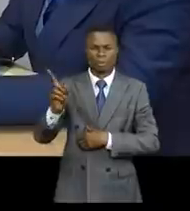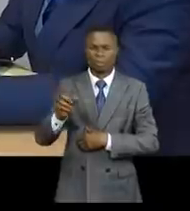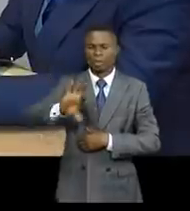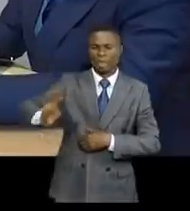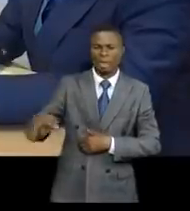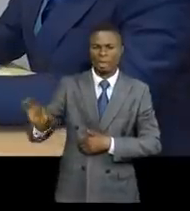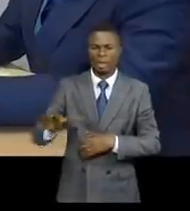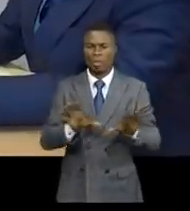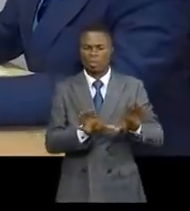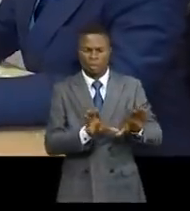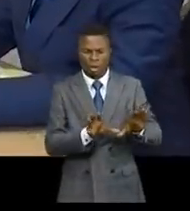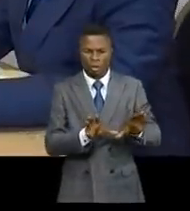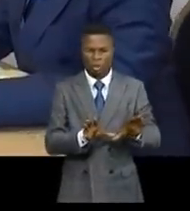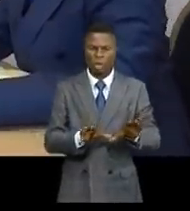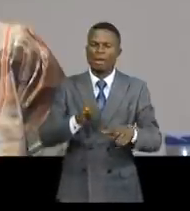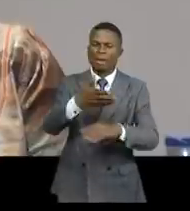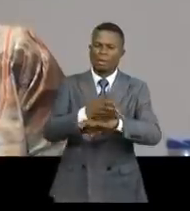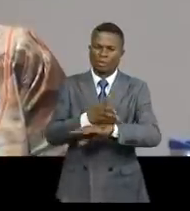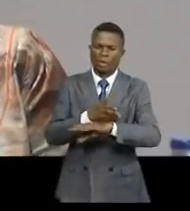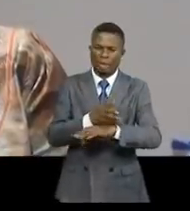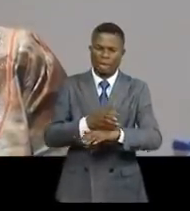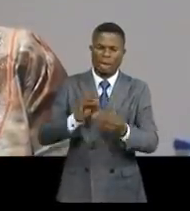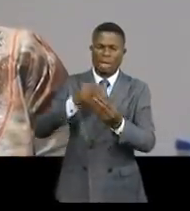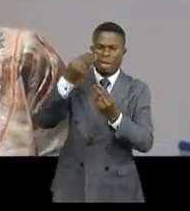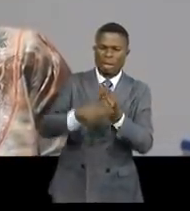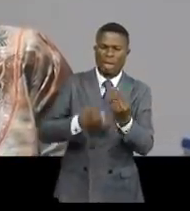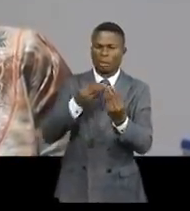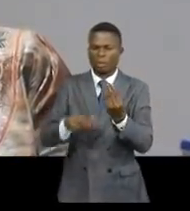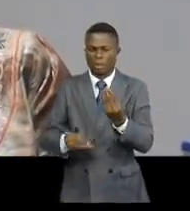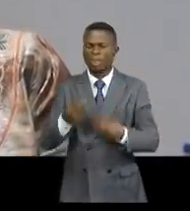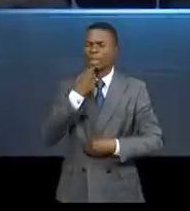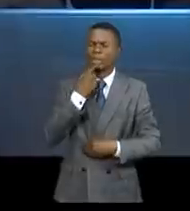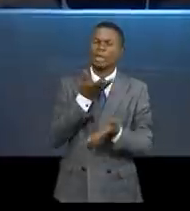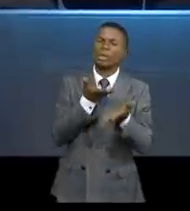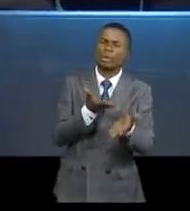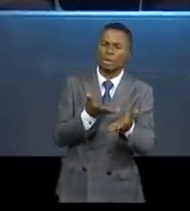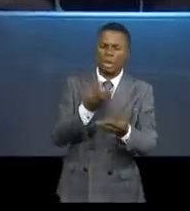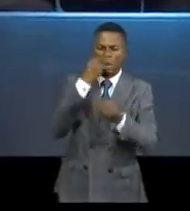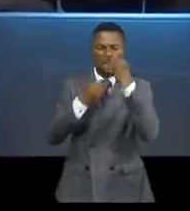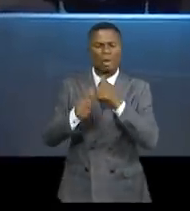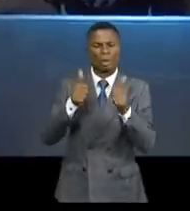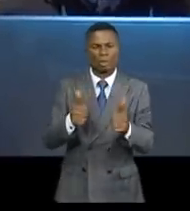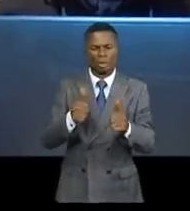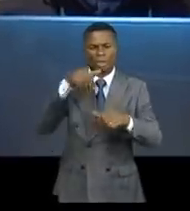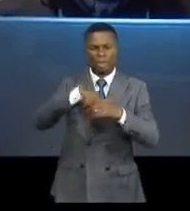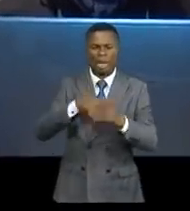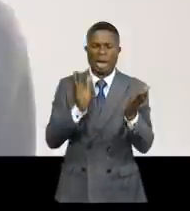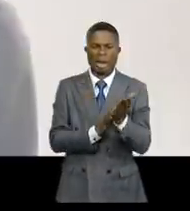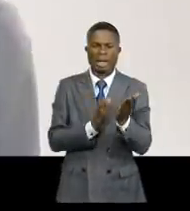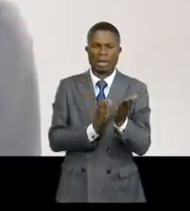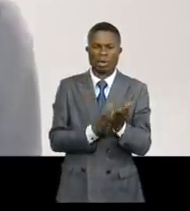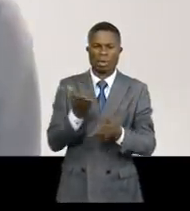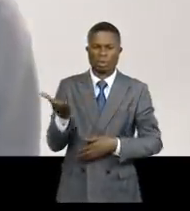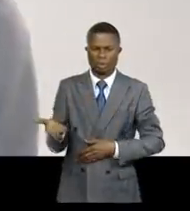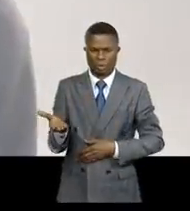légumes, les poissons frais, la viande, les bananes plantains, histoire de favoriser une bonne alimentation au sein des écoles.